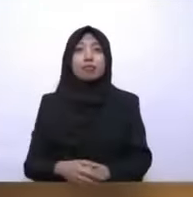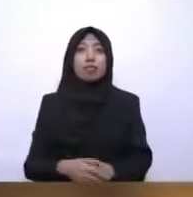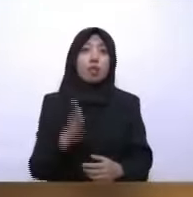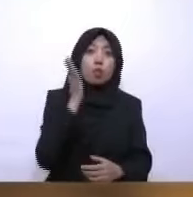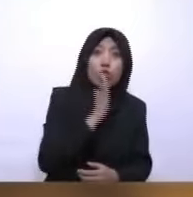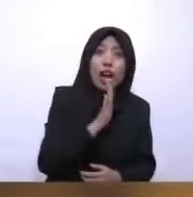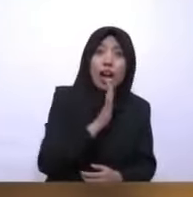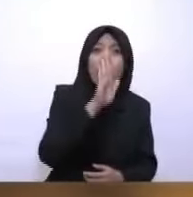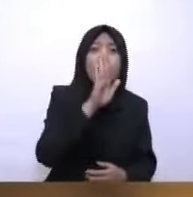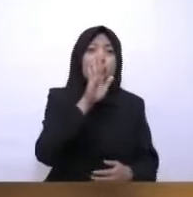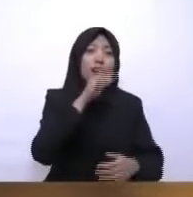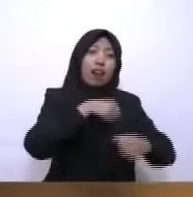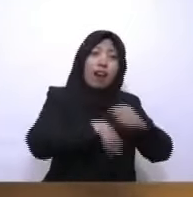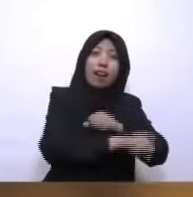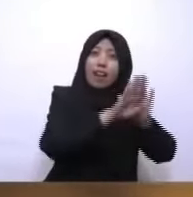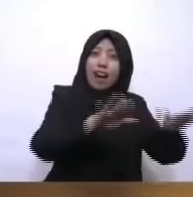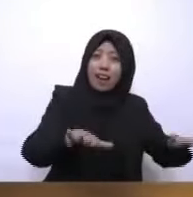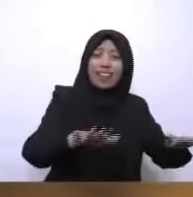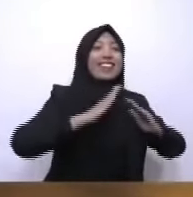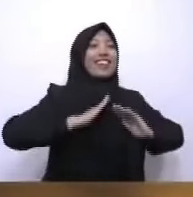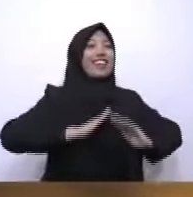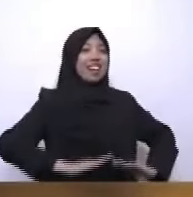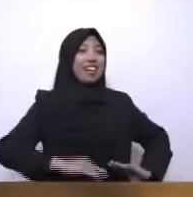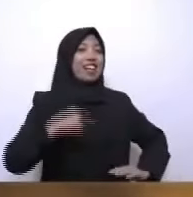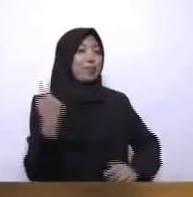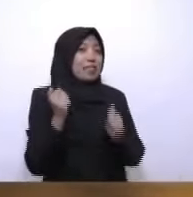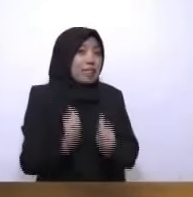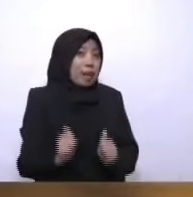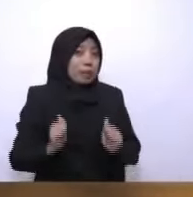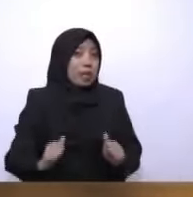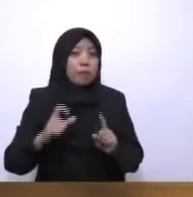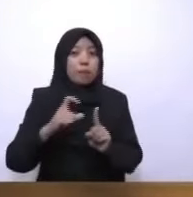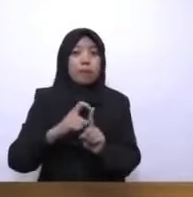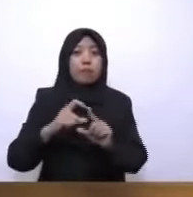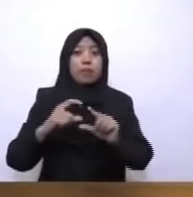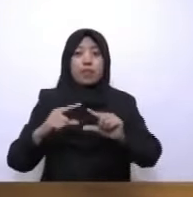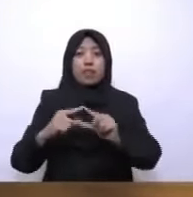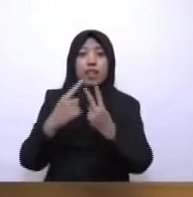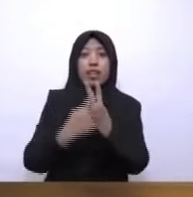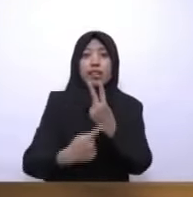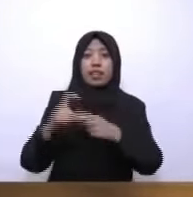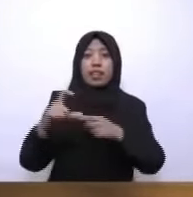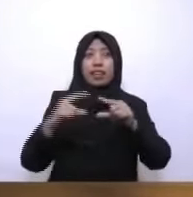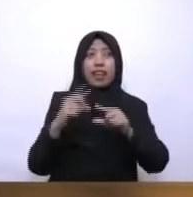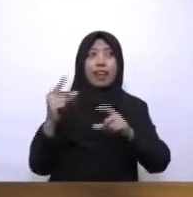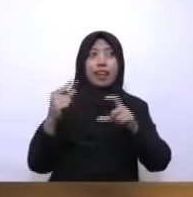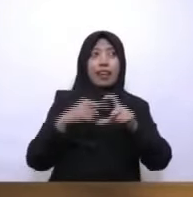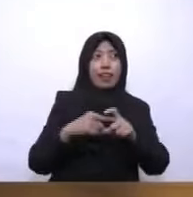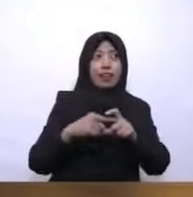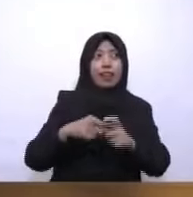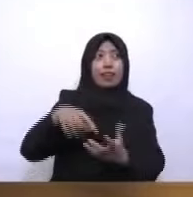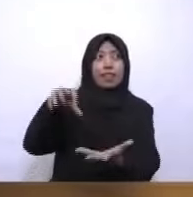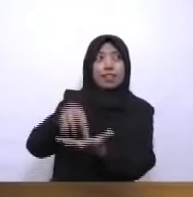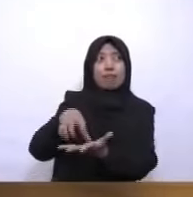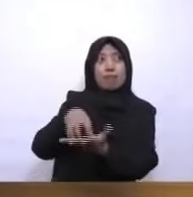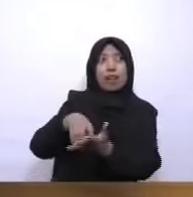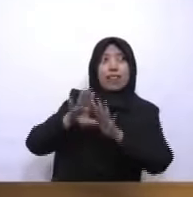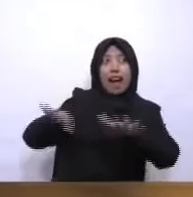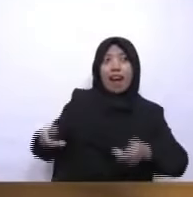muda, sudah punya anak, tenang, gak usah takut. Kami akan siapkan daycare gratis buat anak-anaknya dititipkan. Ya, dan